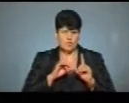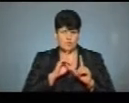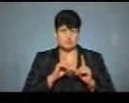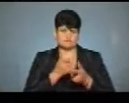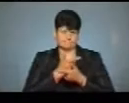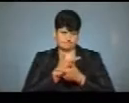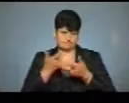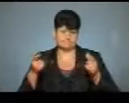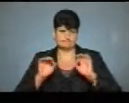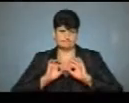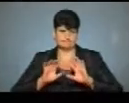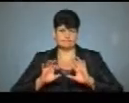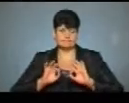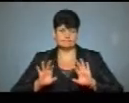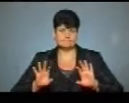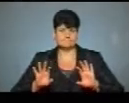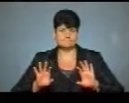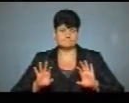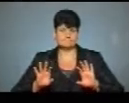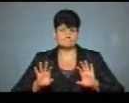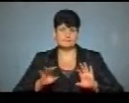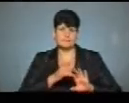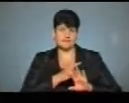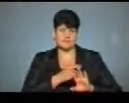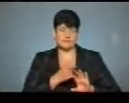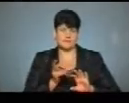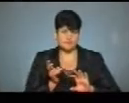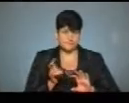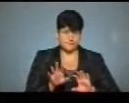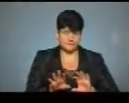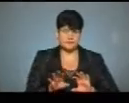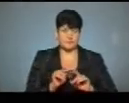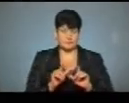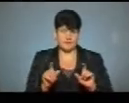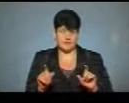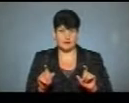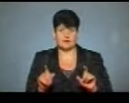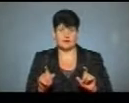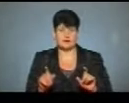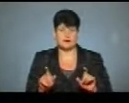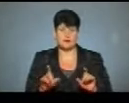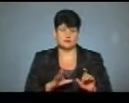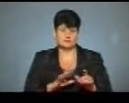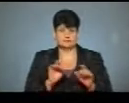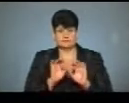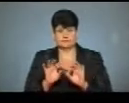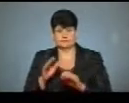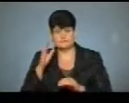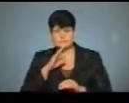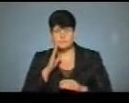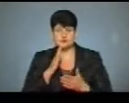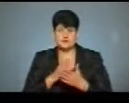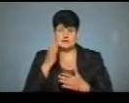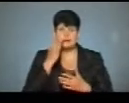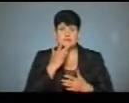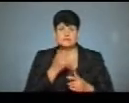активно проводилися батьківські збори, медики туди також приходили в школи, де було попереджено батьків, що є ціле літо